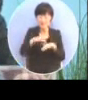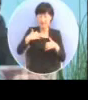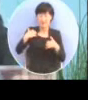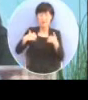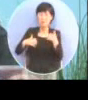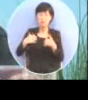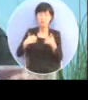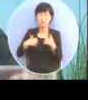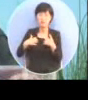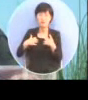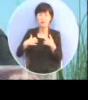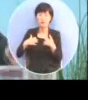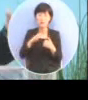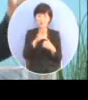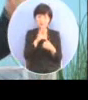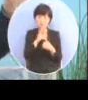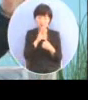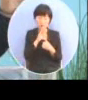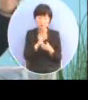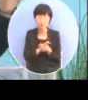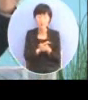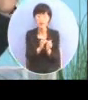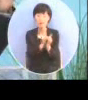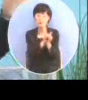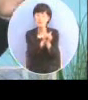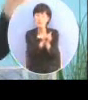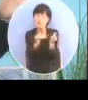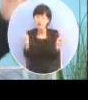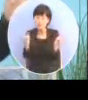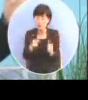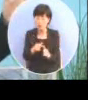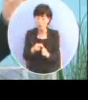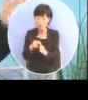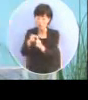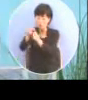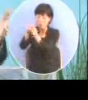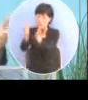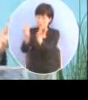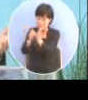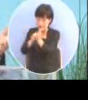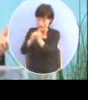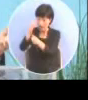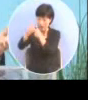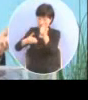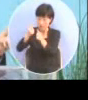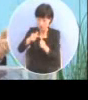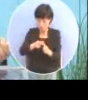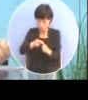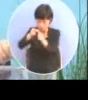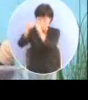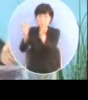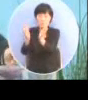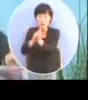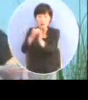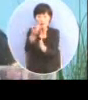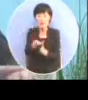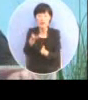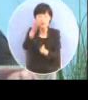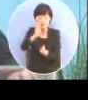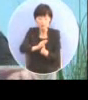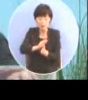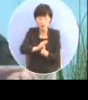rồi. 그러니까 인간들은 구원 많은 받은 하나님의 백성들이 속아요. 아, 전 sự Đức Chúa Trời được cứu rỗi nhưng nó lừa chúng